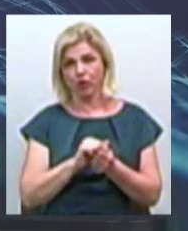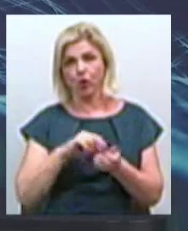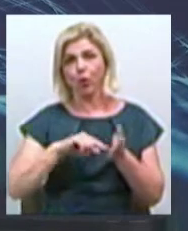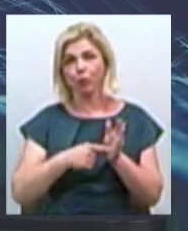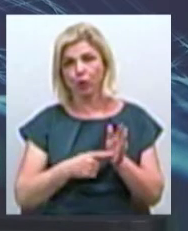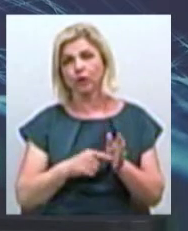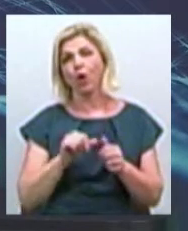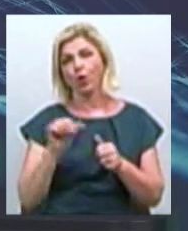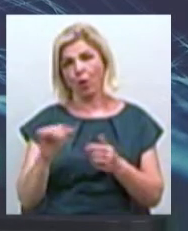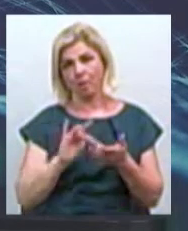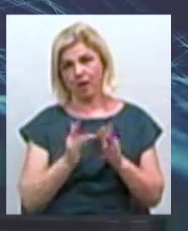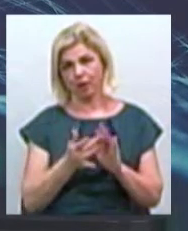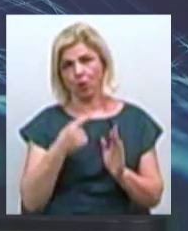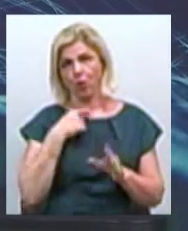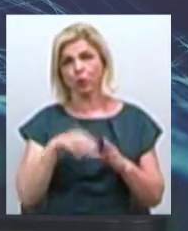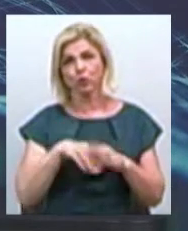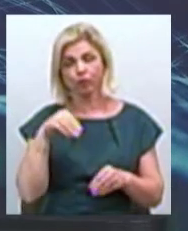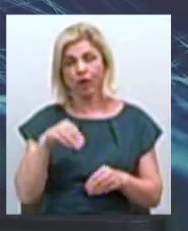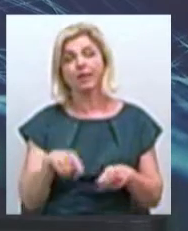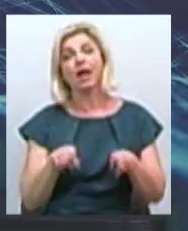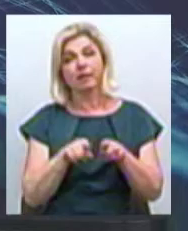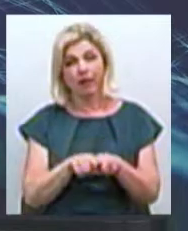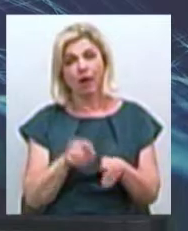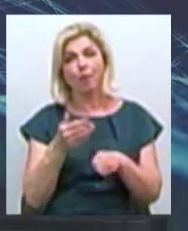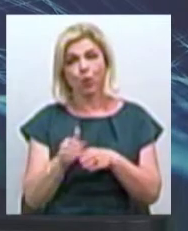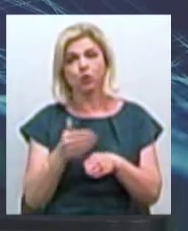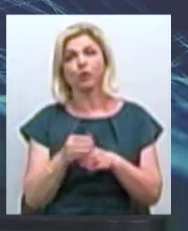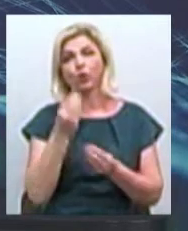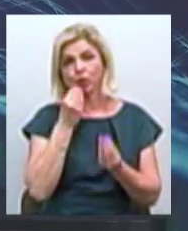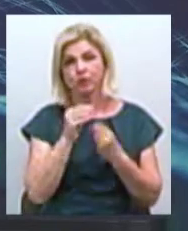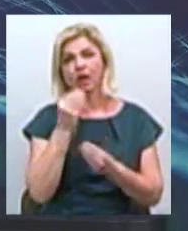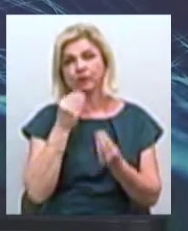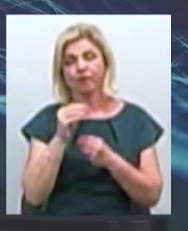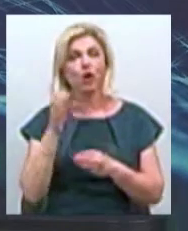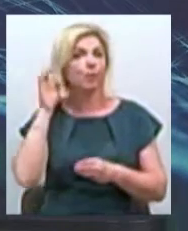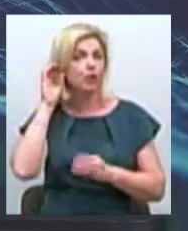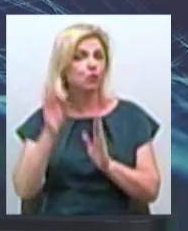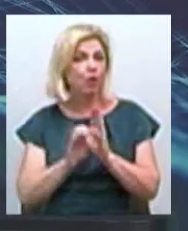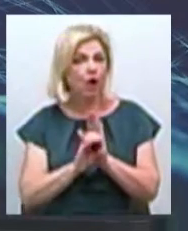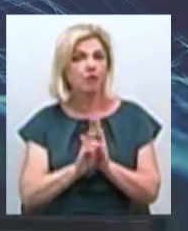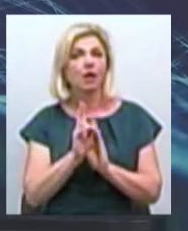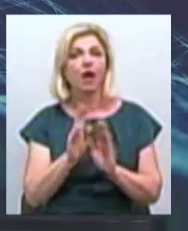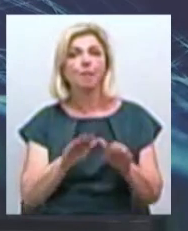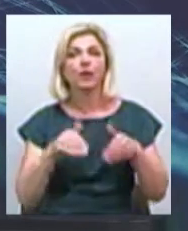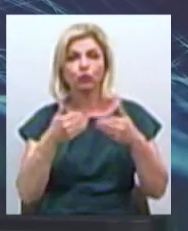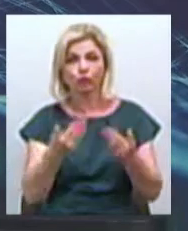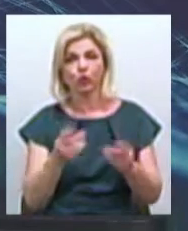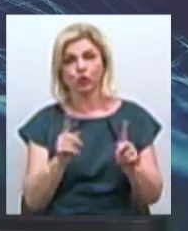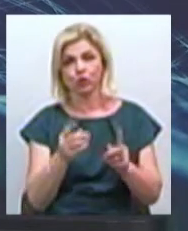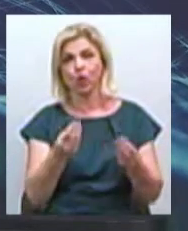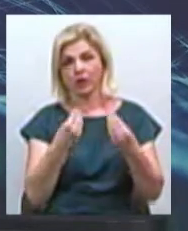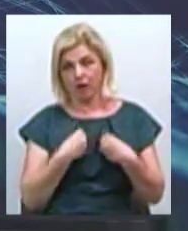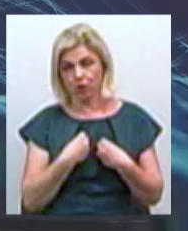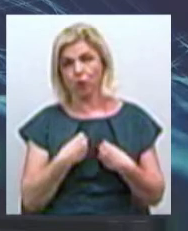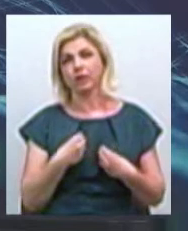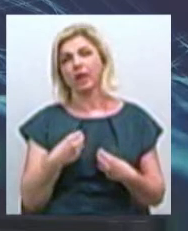окрім електронного голосування. Тобто таким чином поступово удосконалюємо, прислухаємося до тих рекомендацій, які надають і